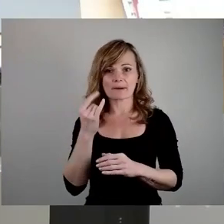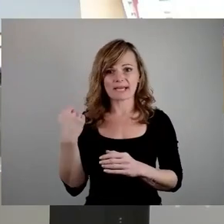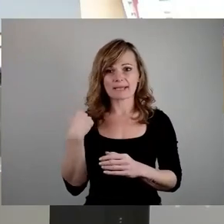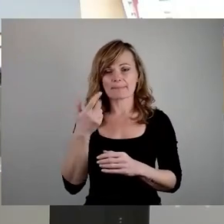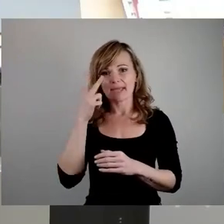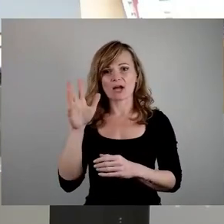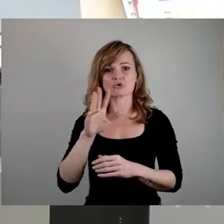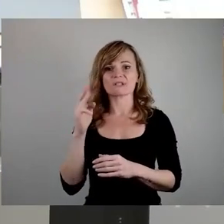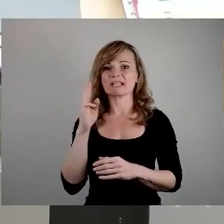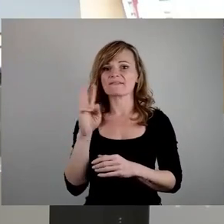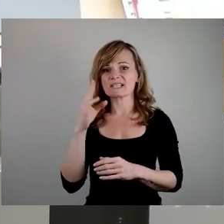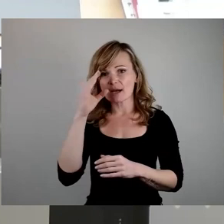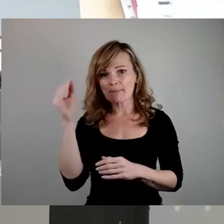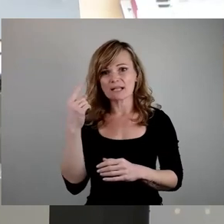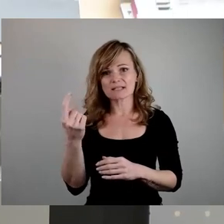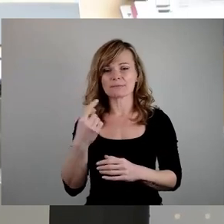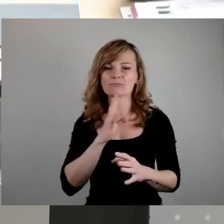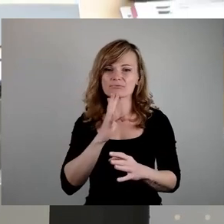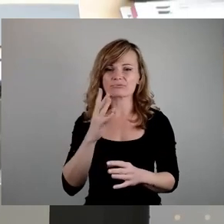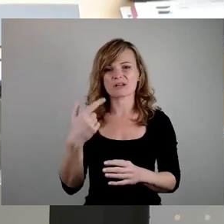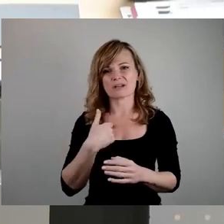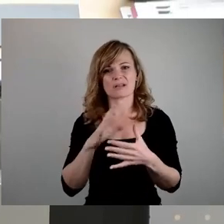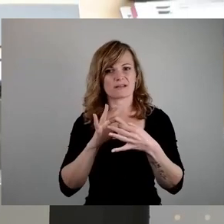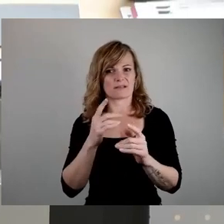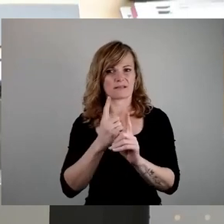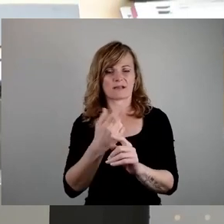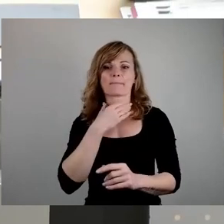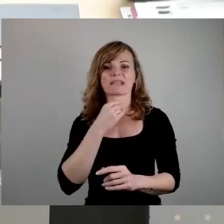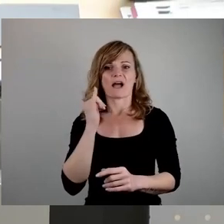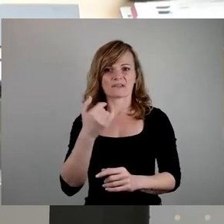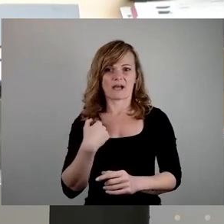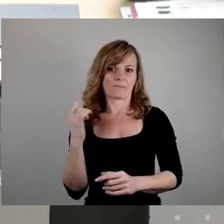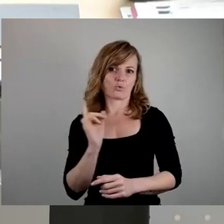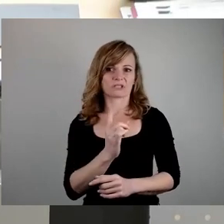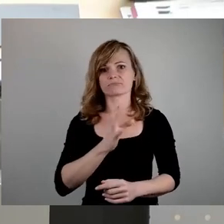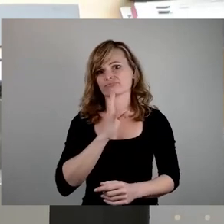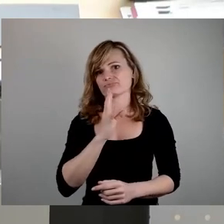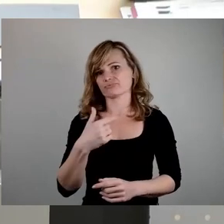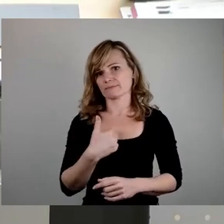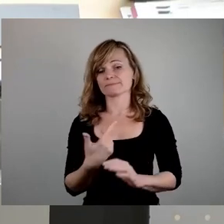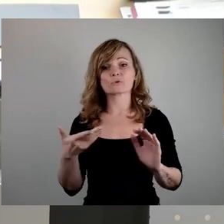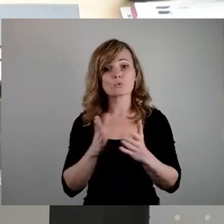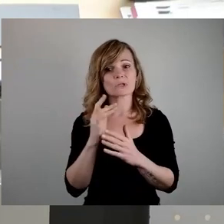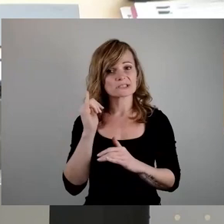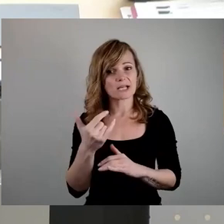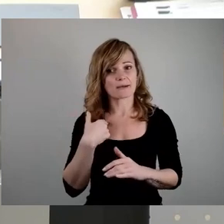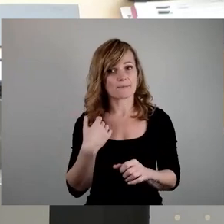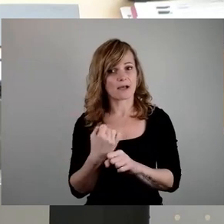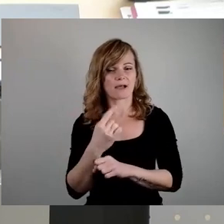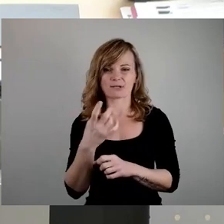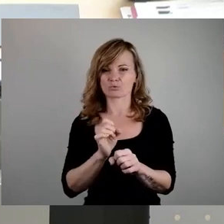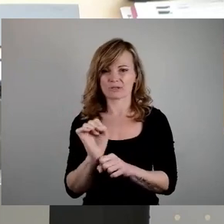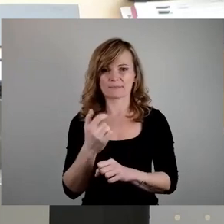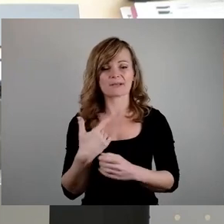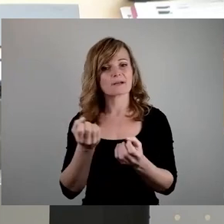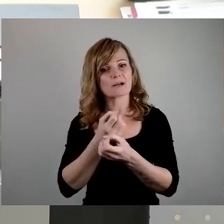Schulte-Wissermann, die führt dann doch zu einem Bedarf, auch wenn ich es kurz mache. Ich sage es ganz